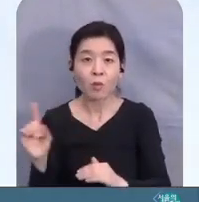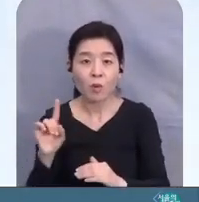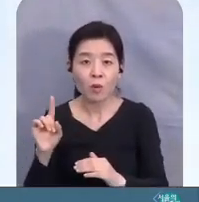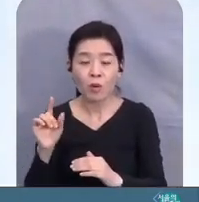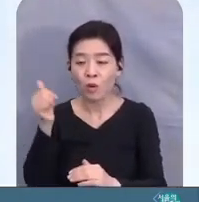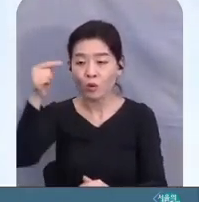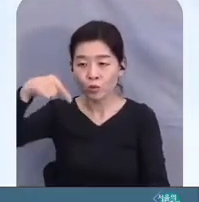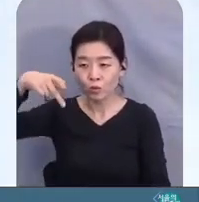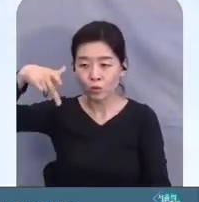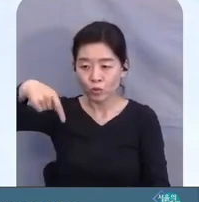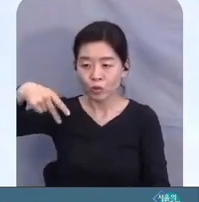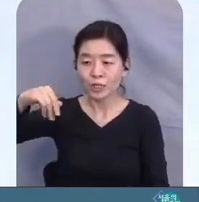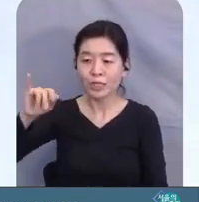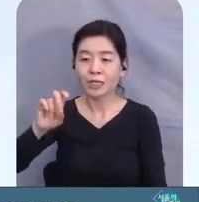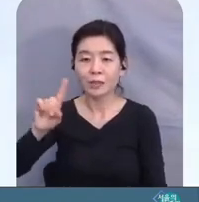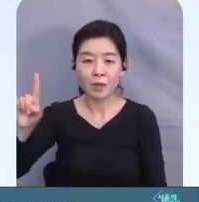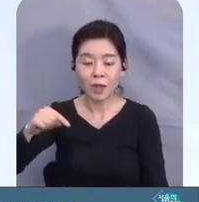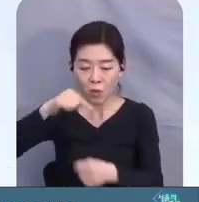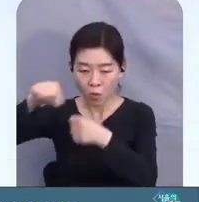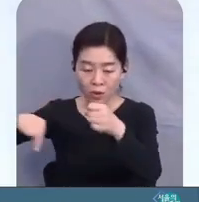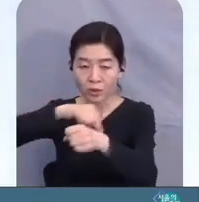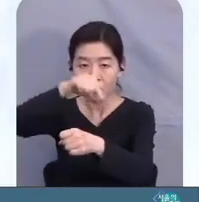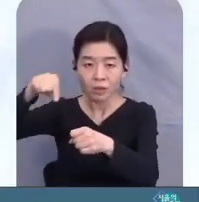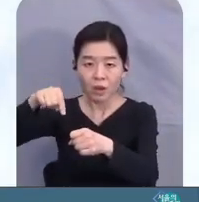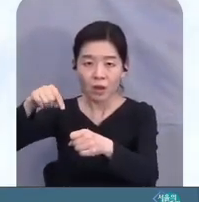원전 오염수 관련된 내용입니다.